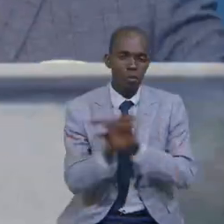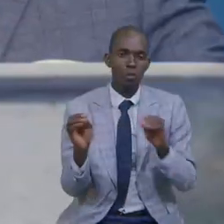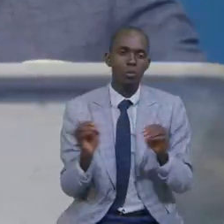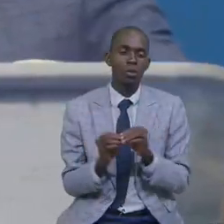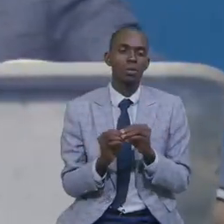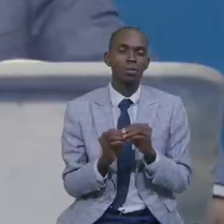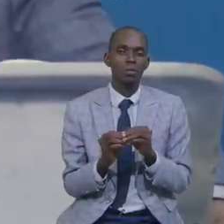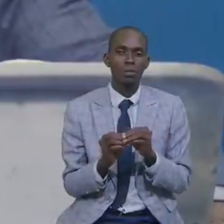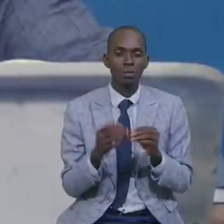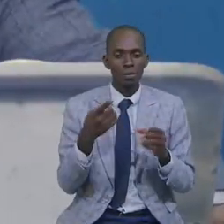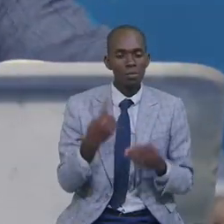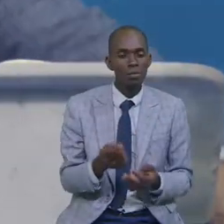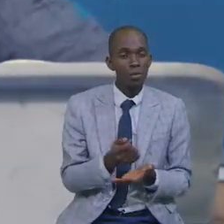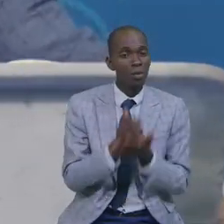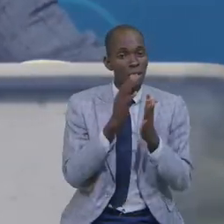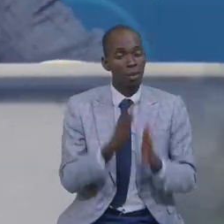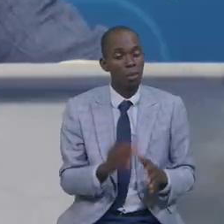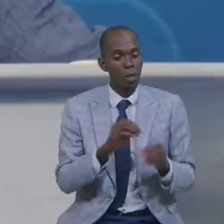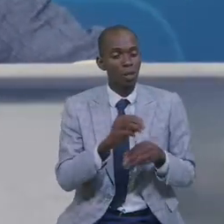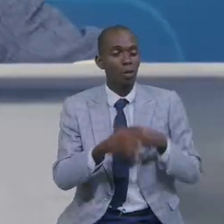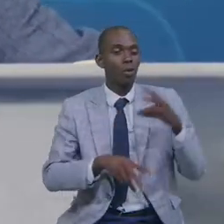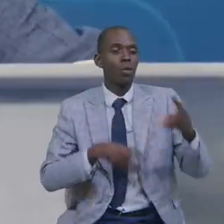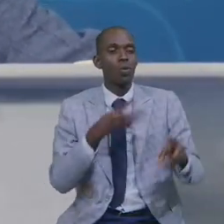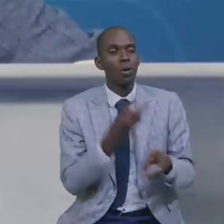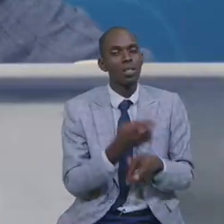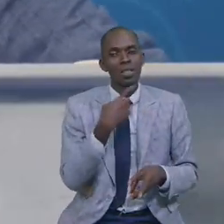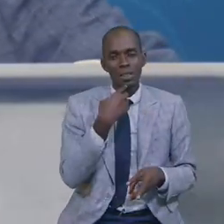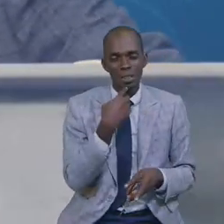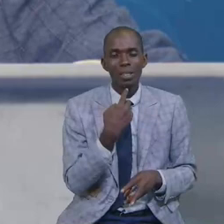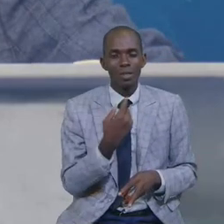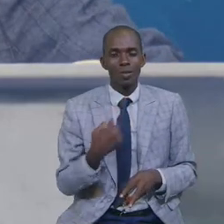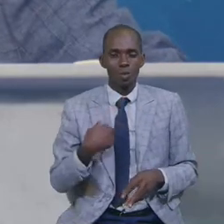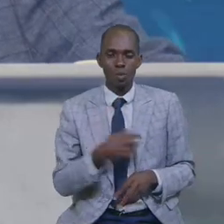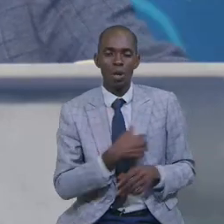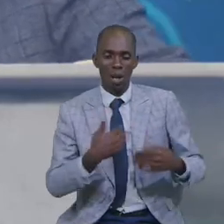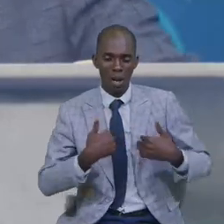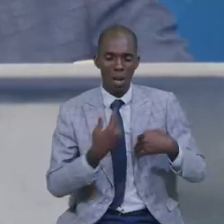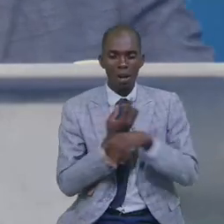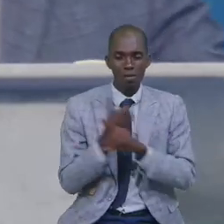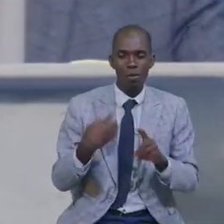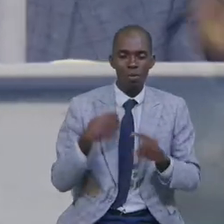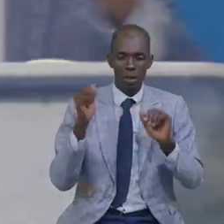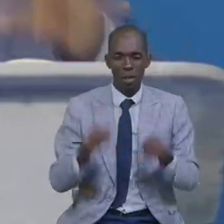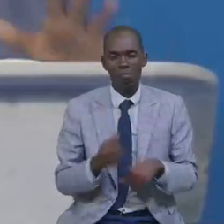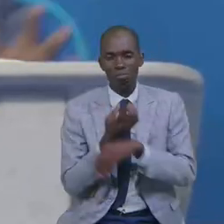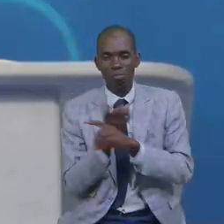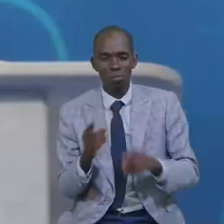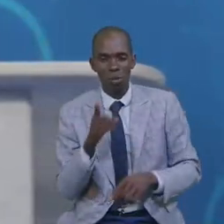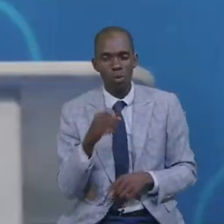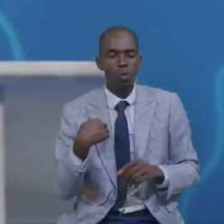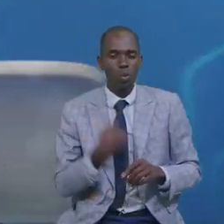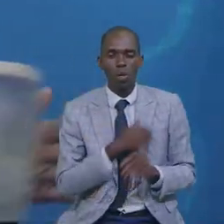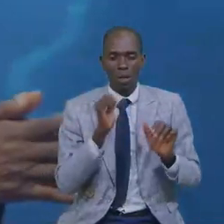et n'entre plus en lui ce qui aide dans le monde qu'ils ont la délivrance qui peut te